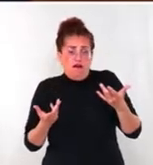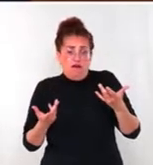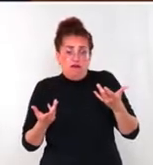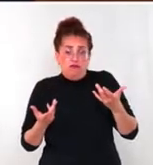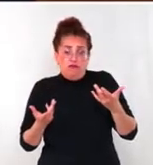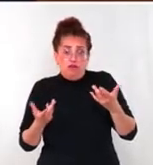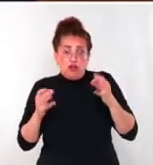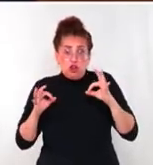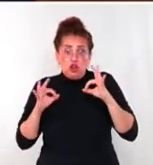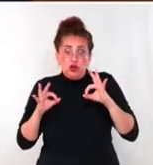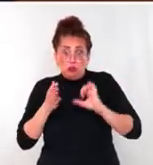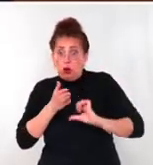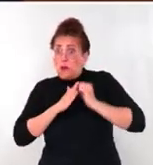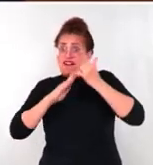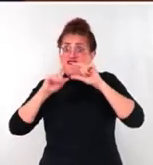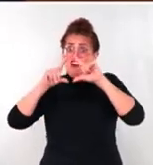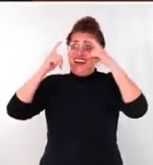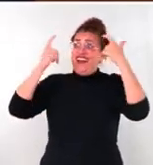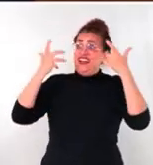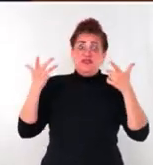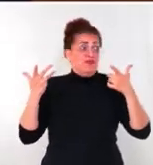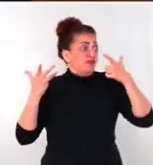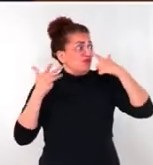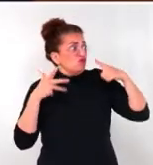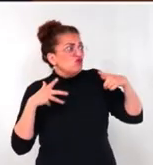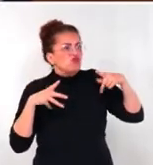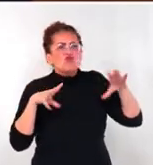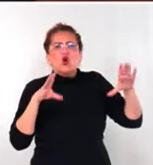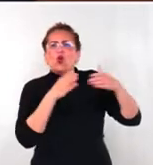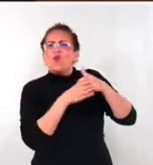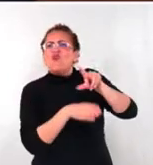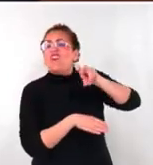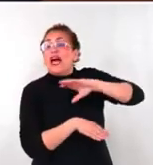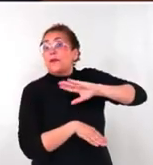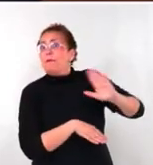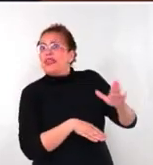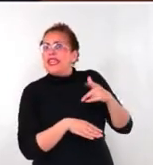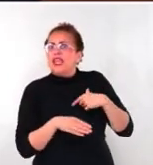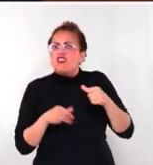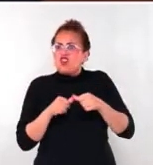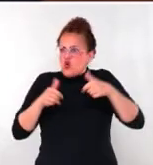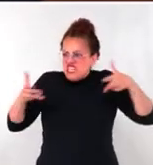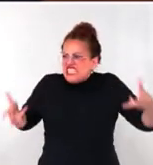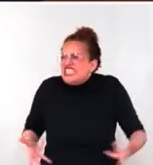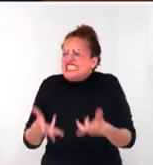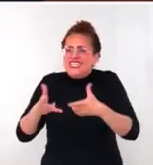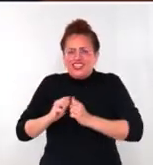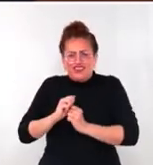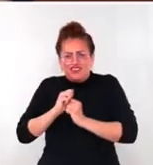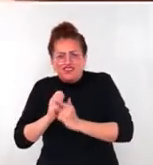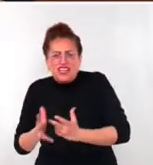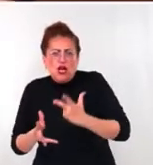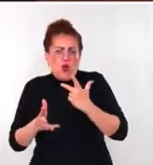premier mandat, je me suis dit qu'une majorité écologique allait mettre le paquet sur les transports doux, sur le vélo et sur les aménagements